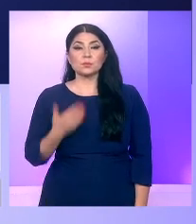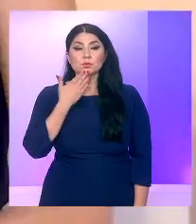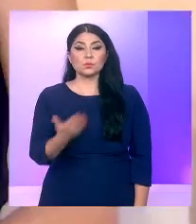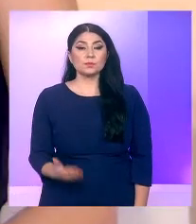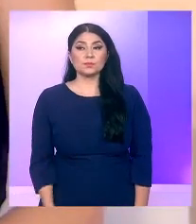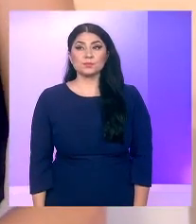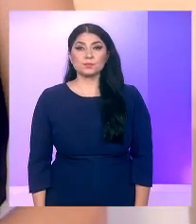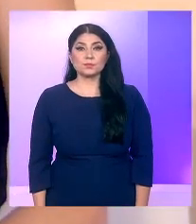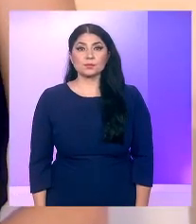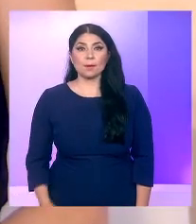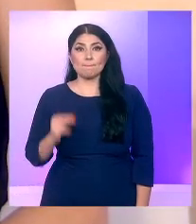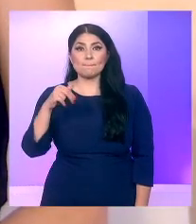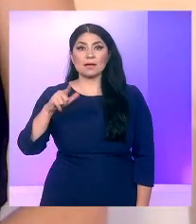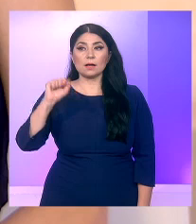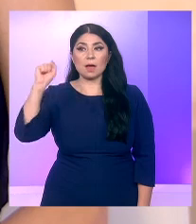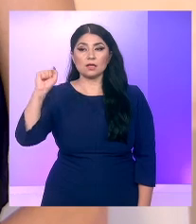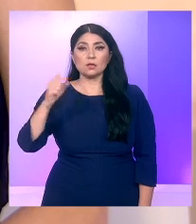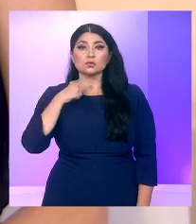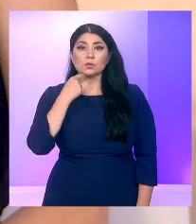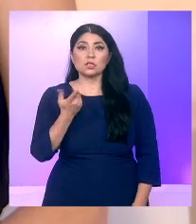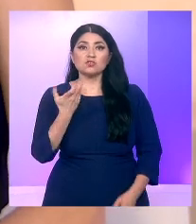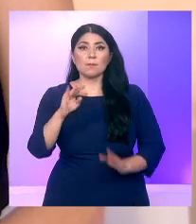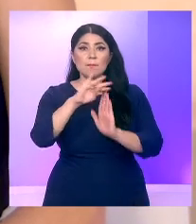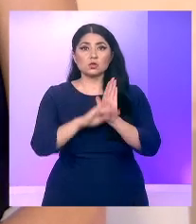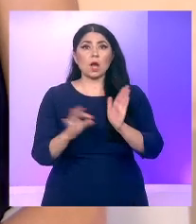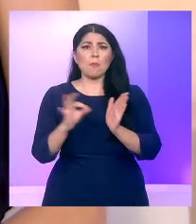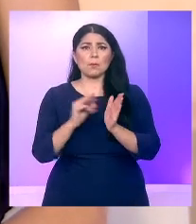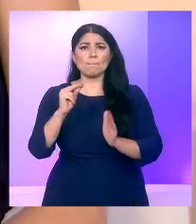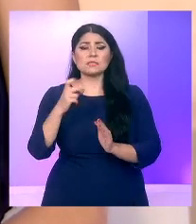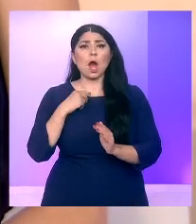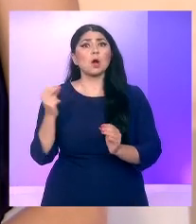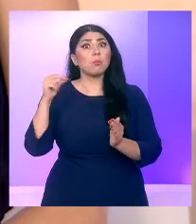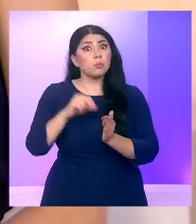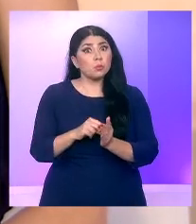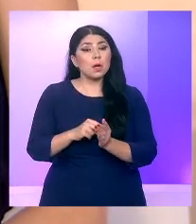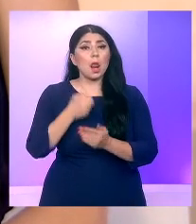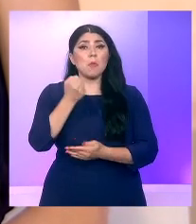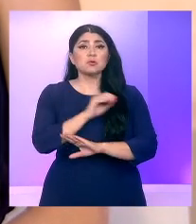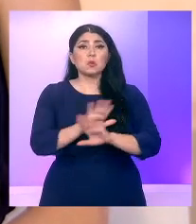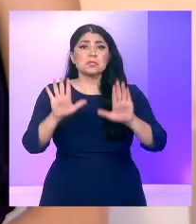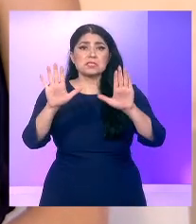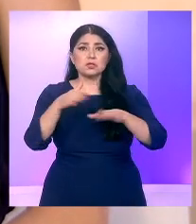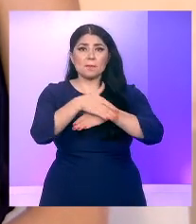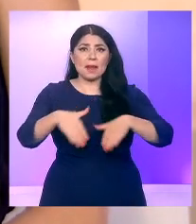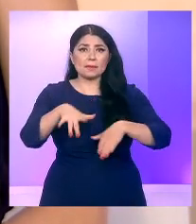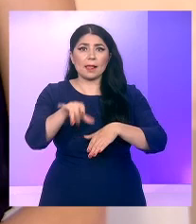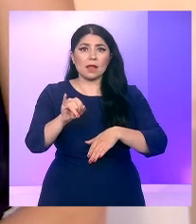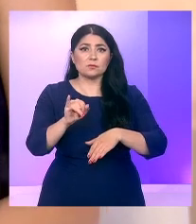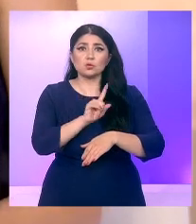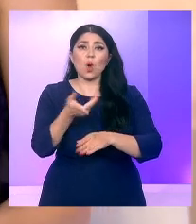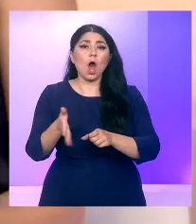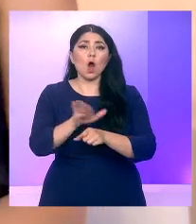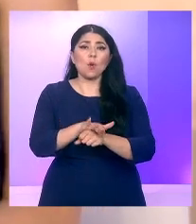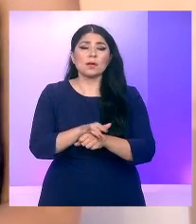Silvian, mulțumesc! PNL susține că măsurile propuse de PSD ar aduce la buget doar 10 miliarde de lei,